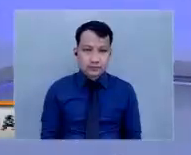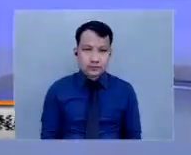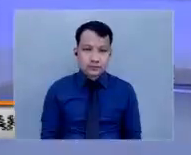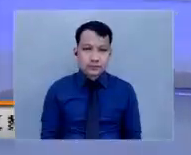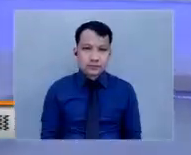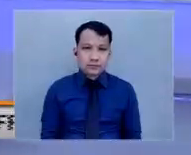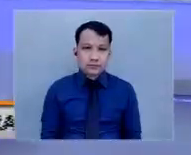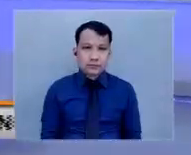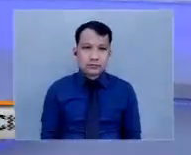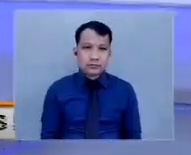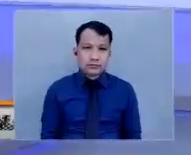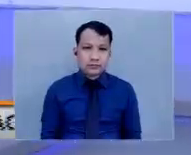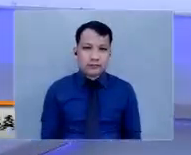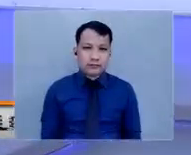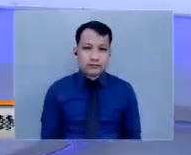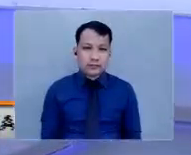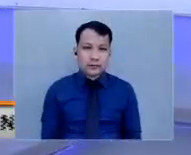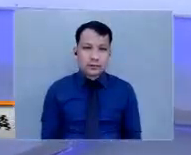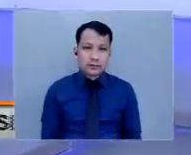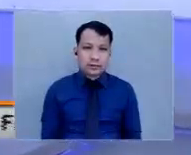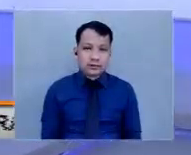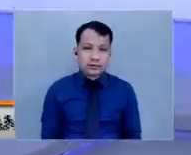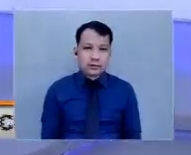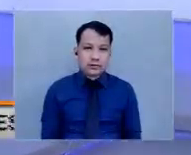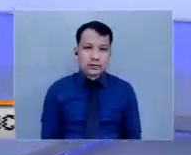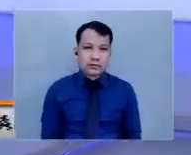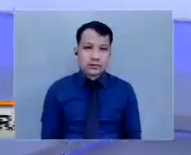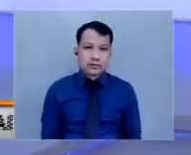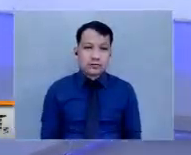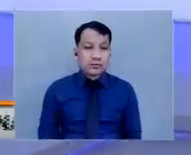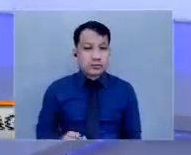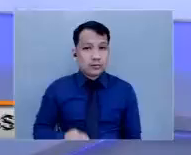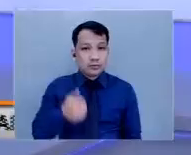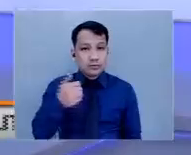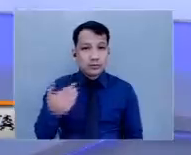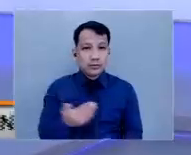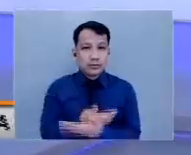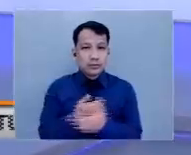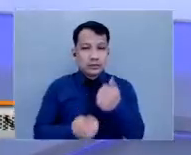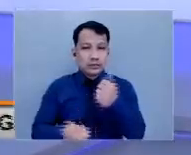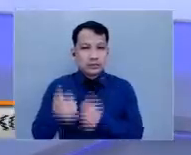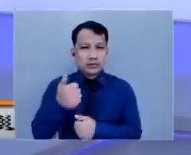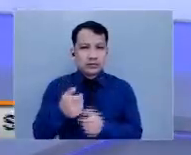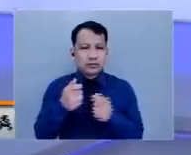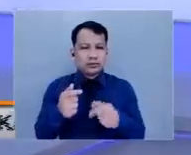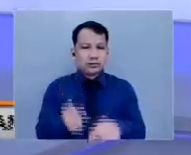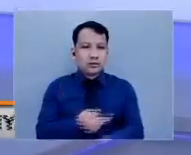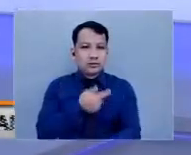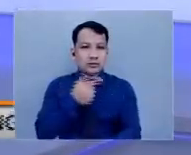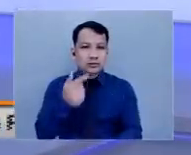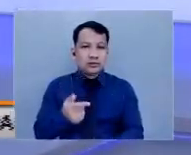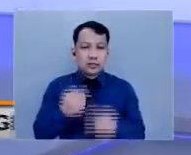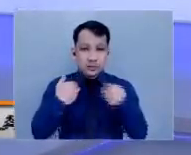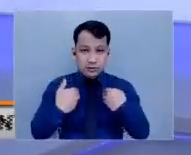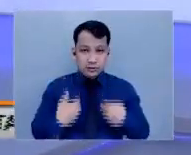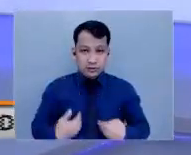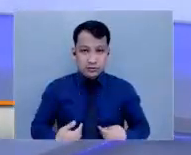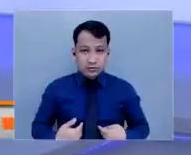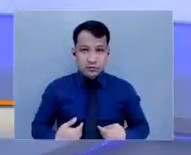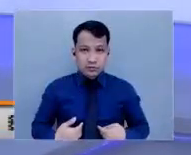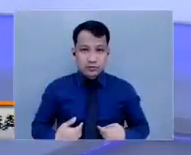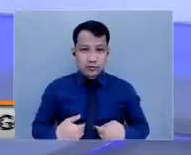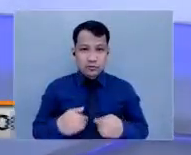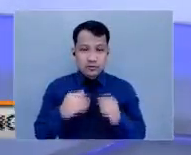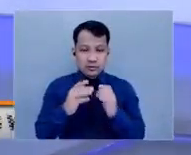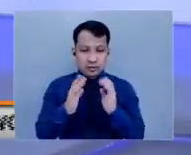Mga kapatid, achieve natin ang bagong Guinness World Record para sa longest human mattress